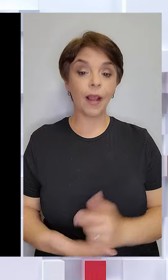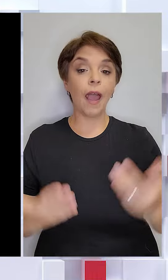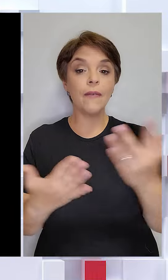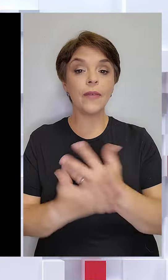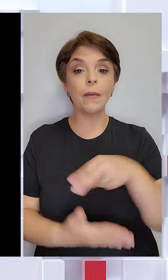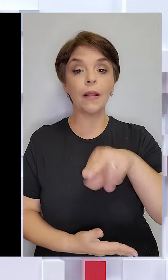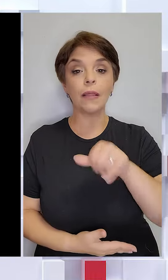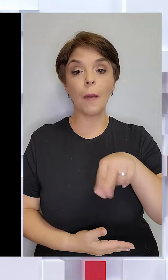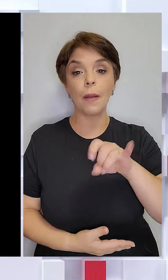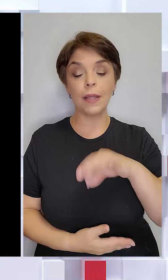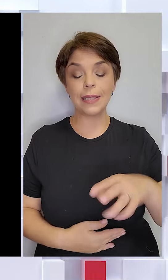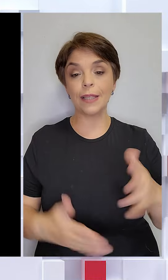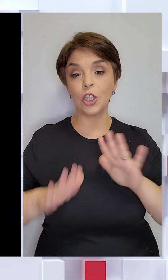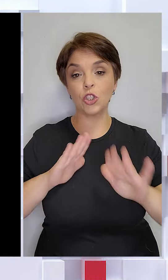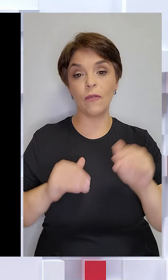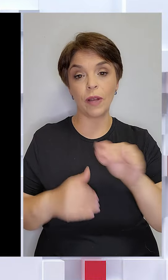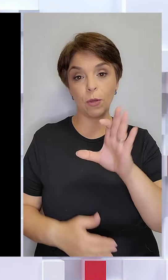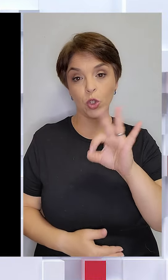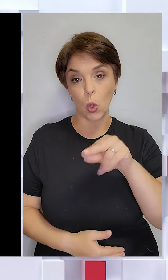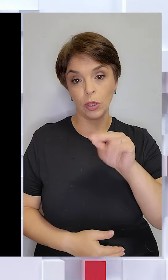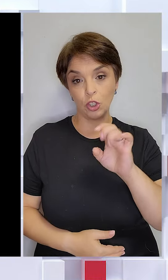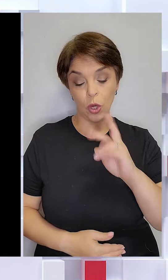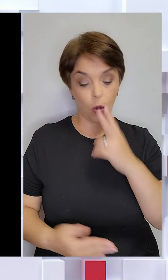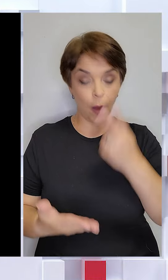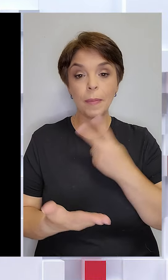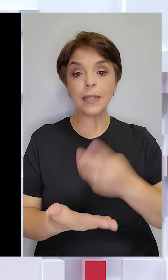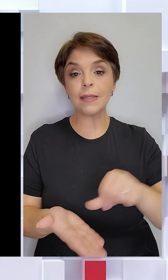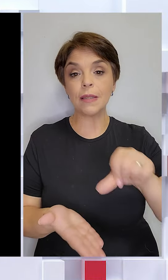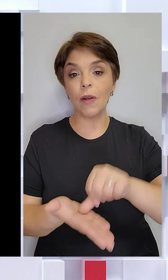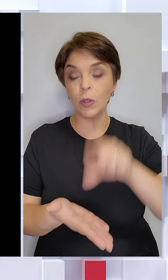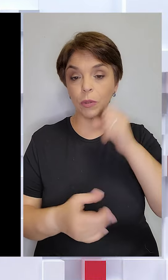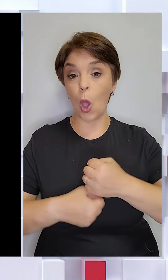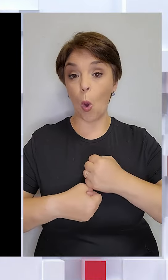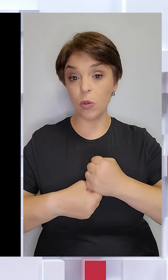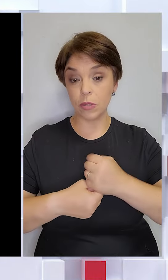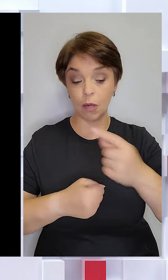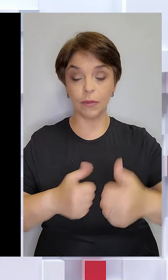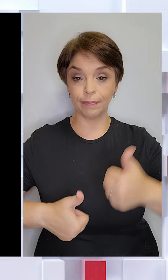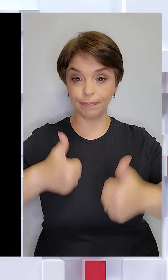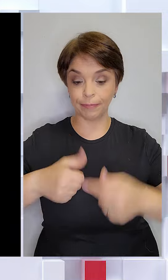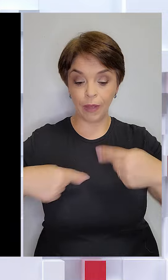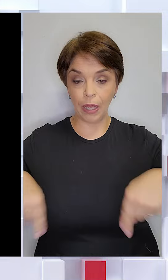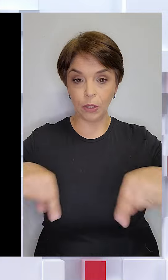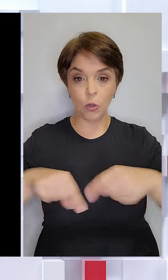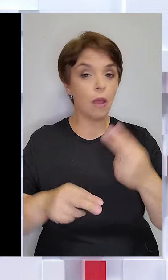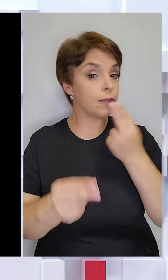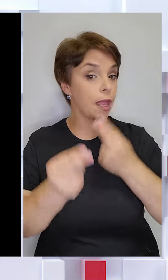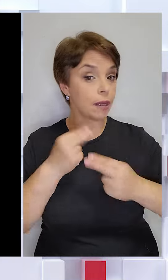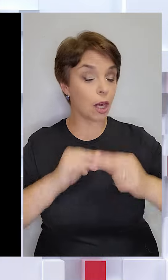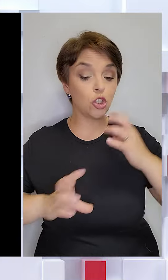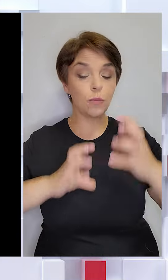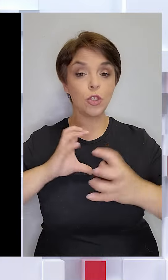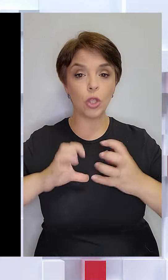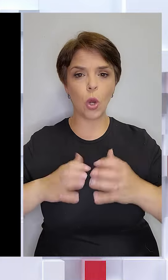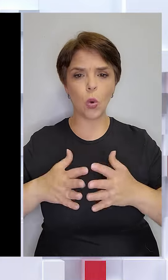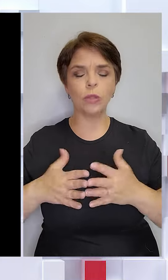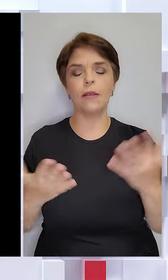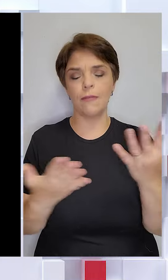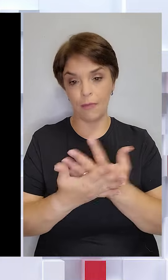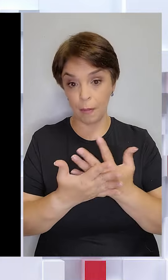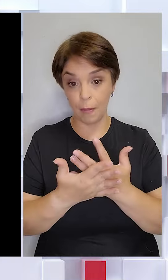Фільм «Ля Паласіада» режисера Філіпа Сотниченка представлятиме Україну на Оскарі. Він змагатиметься в категорії «Найкращий міжнародний